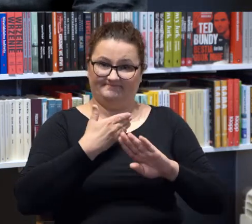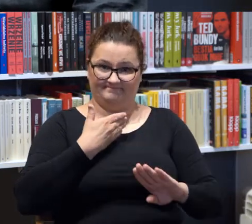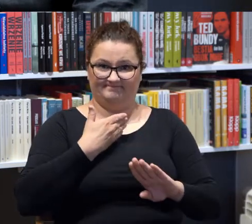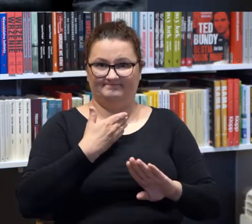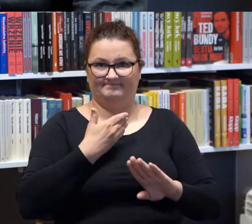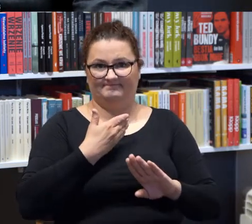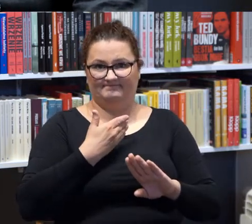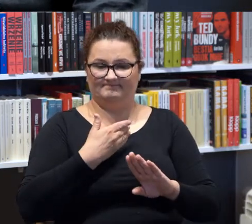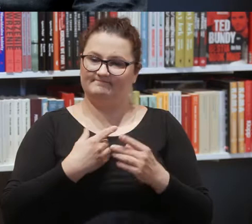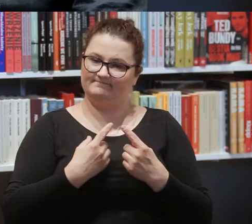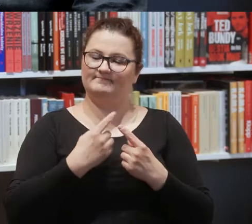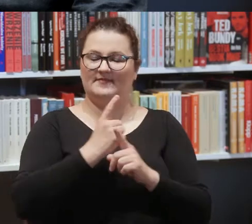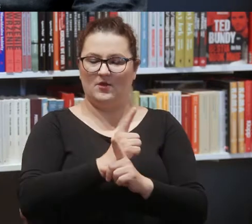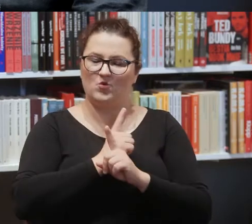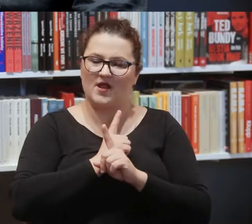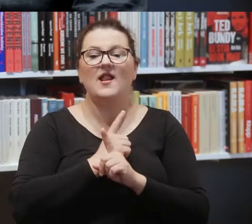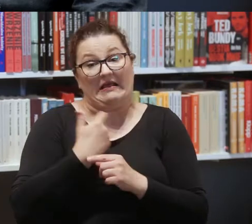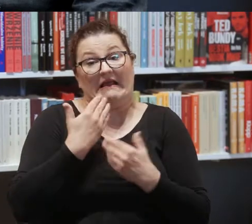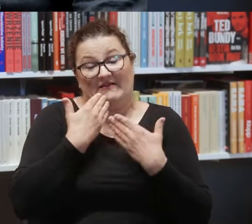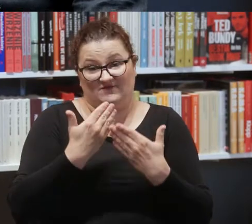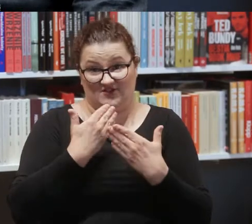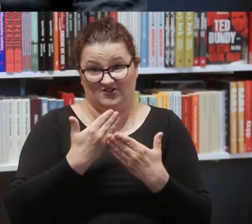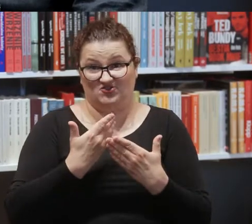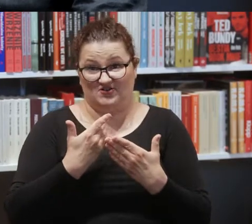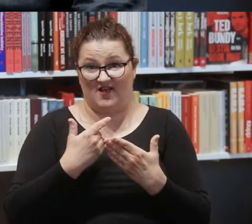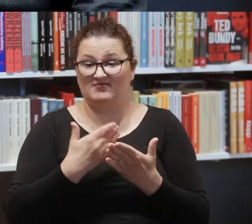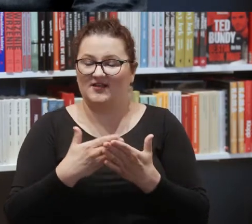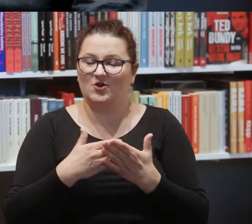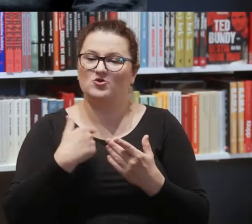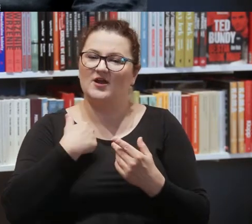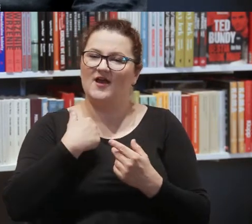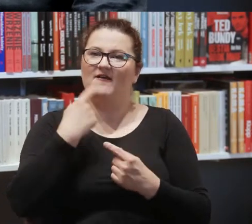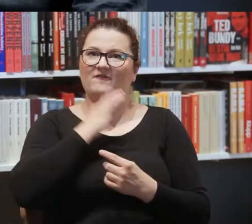bardzo wdzięczna. Znaczy, faktycznie musiałam podważyć siebie w tym sensie,